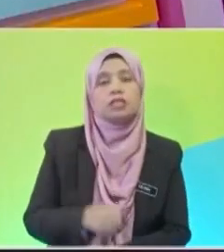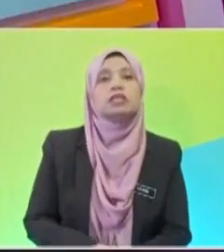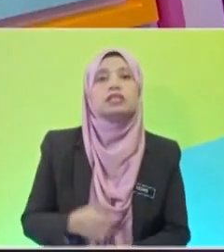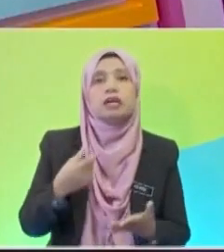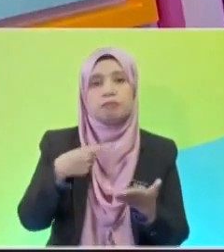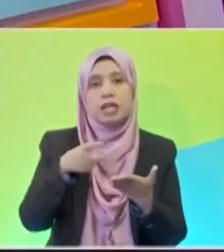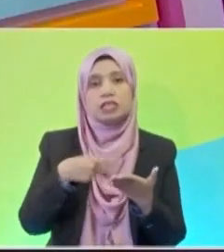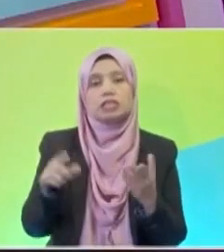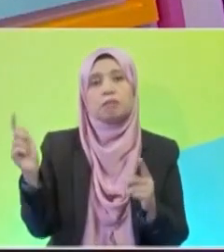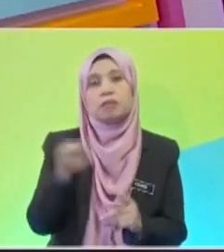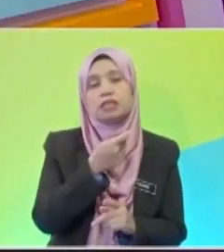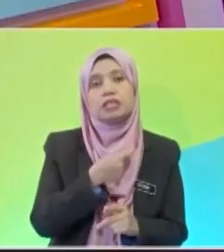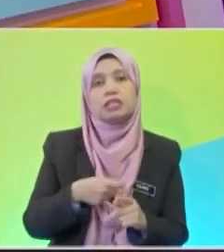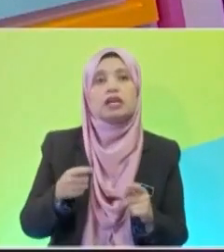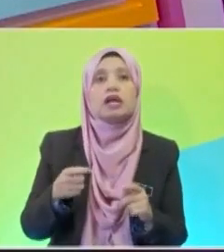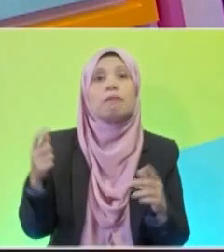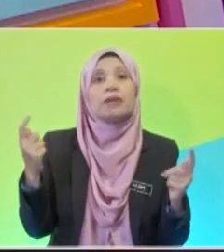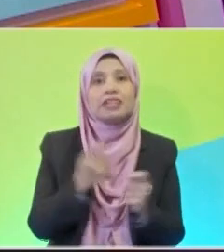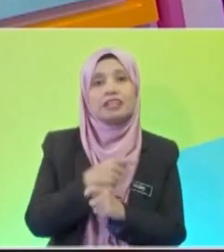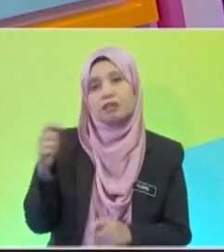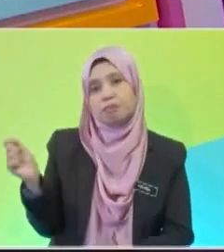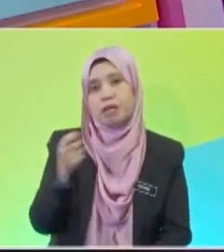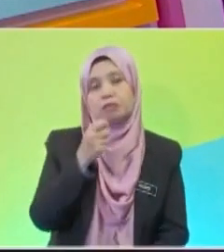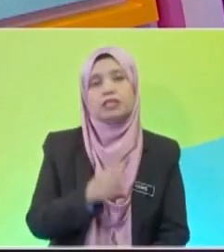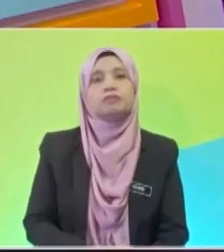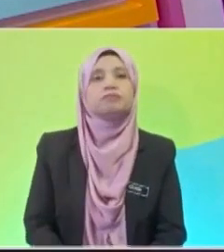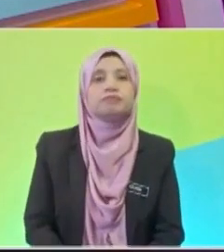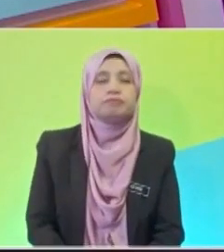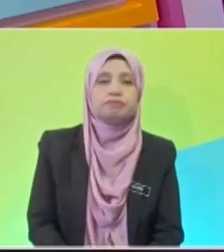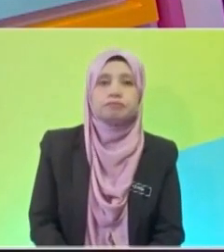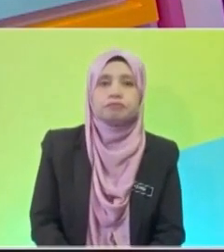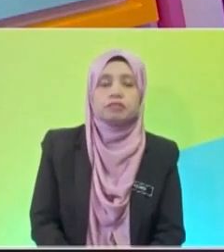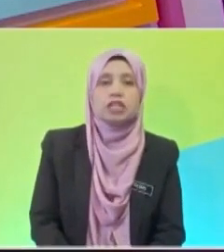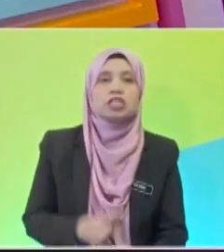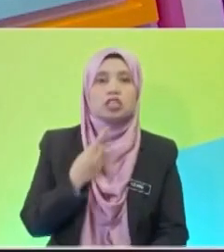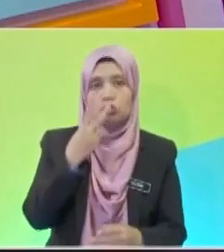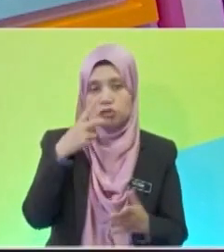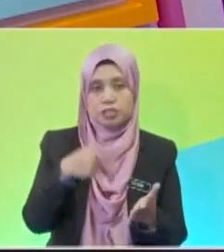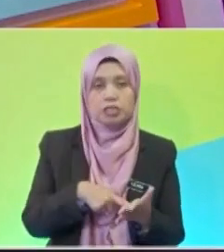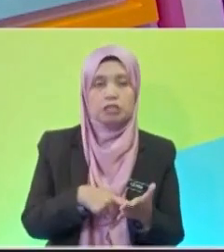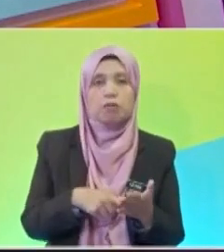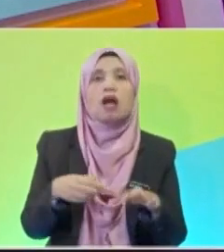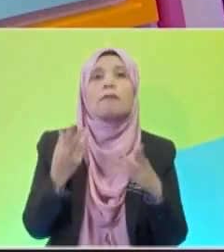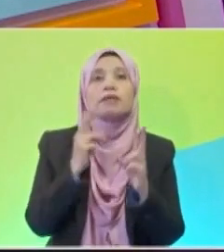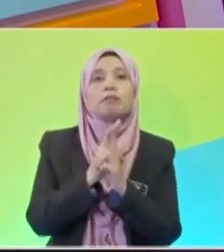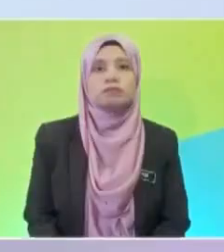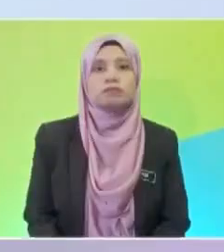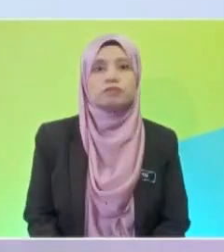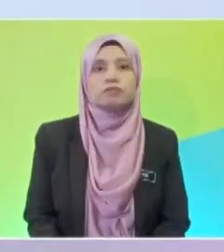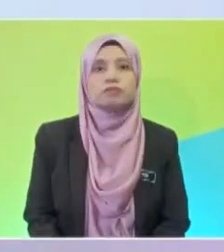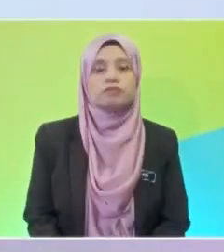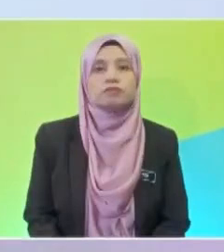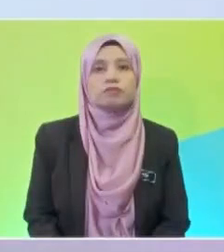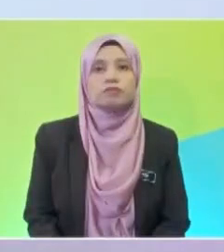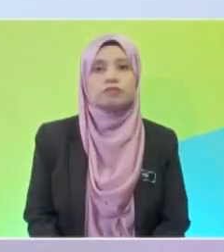pertandingan badminton. Yang cikgu, nanti kita tengok lagi berkaitan dengan bagaimana pelarasan aktiviti berkala ini.